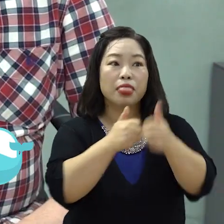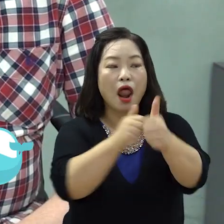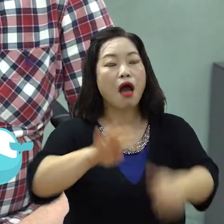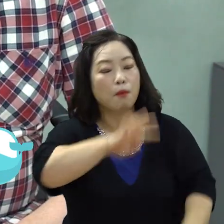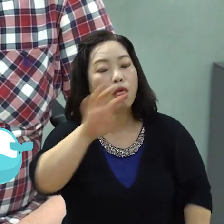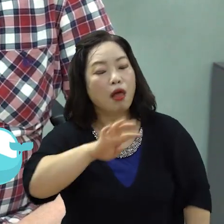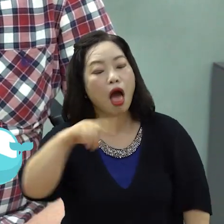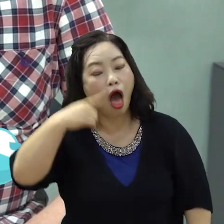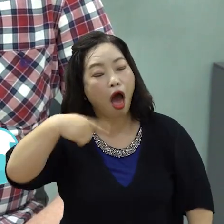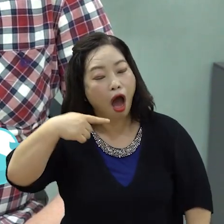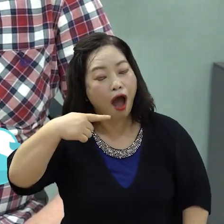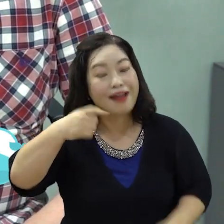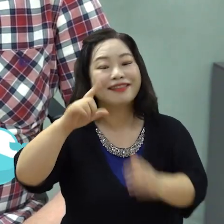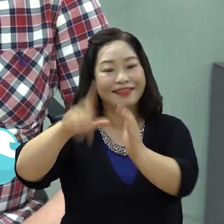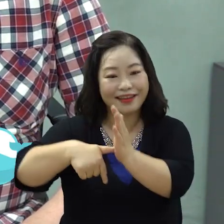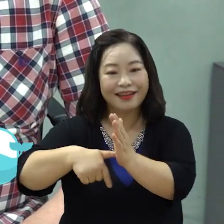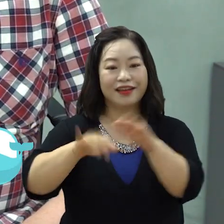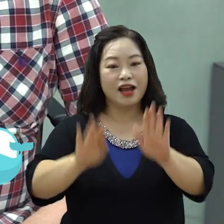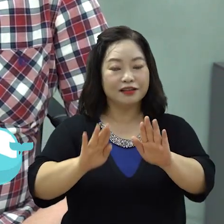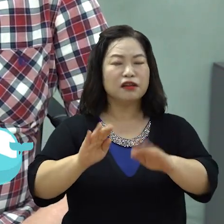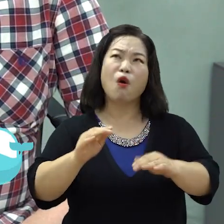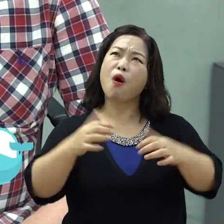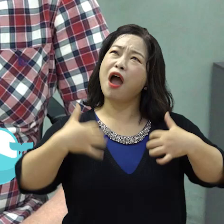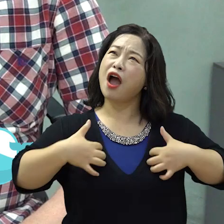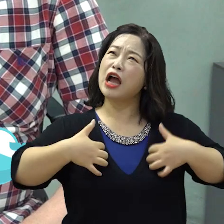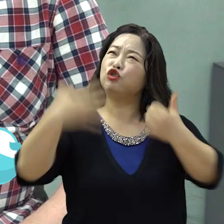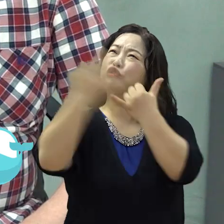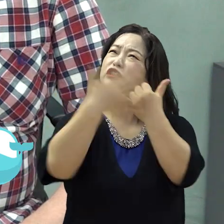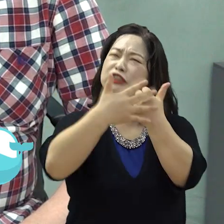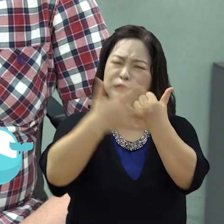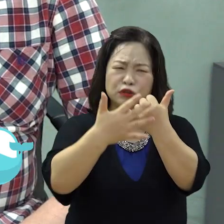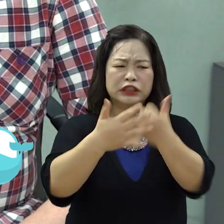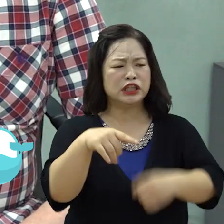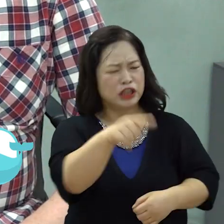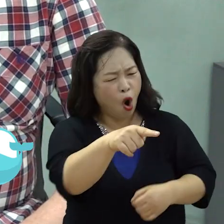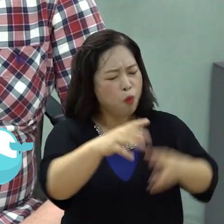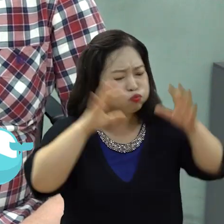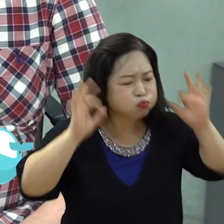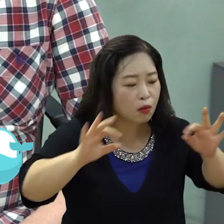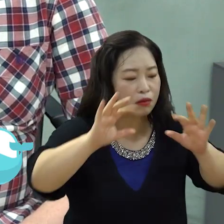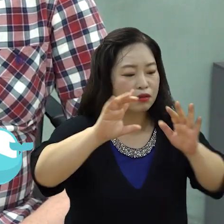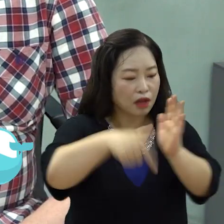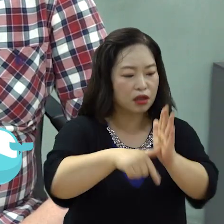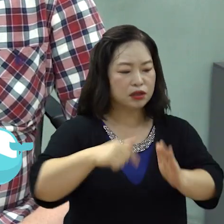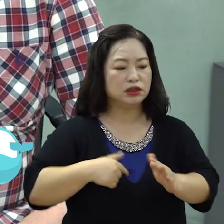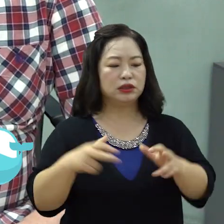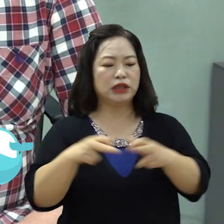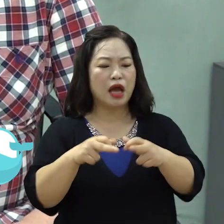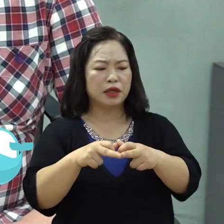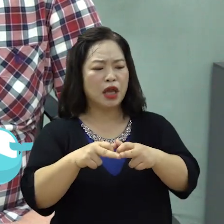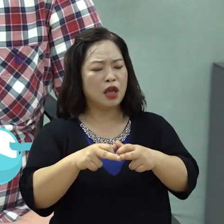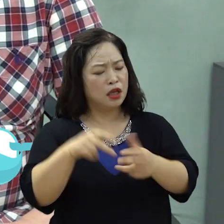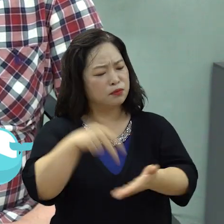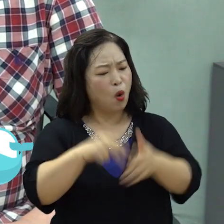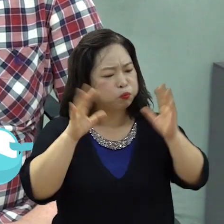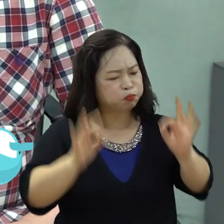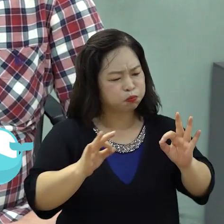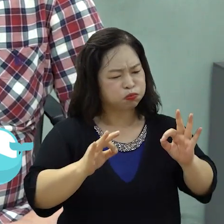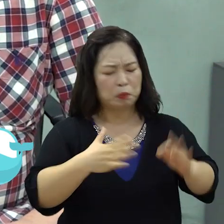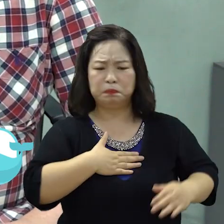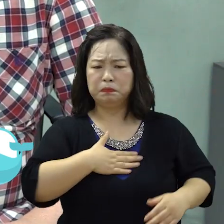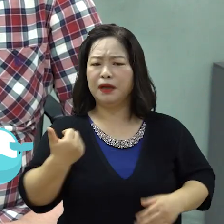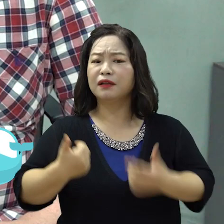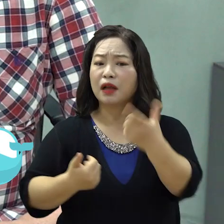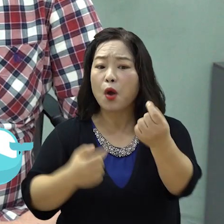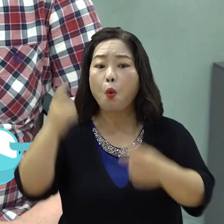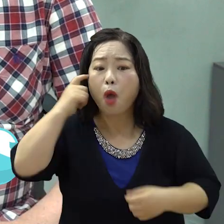쓴다라고 말씀드렸는데 그 최근에 있었던 뭐 패러디 영상 사건은 당사자 봤을 때는 조금 아닌 것 같습니다. 왜냐면